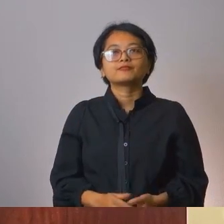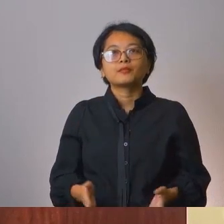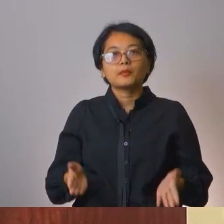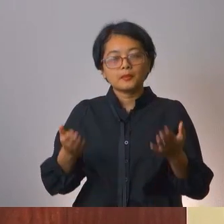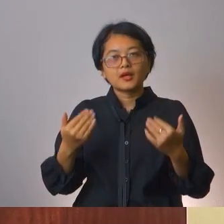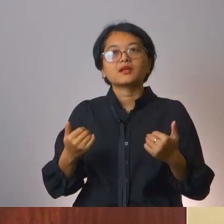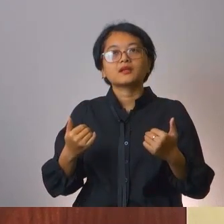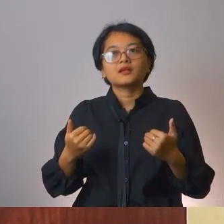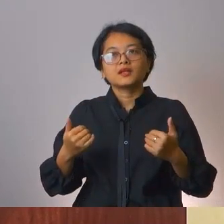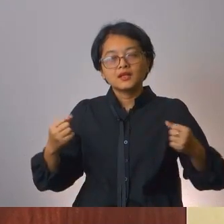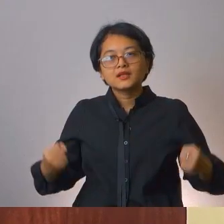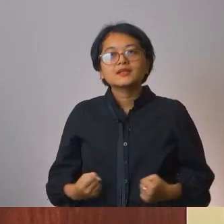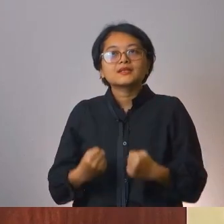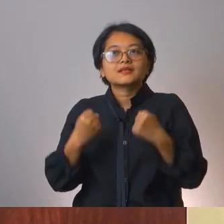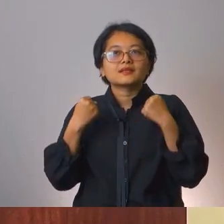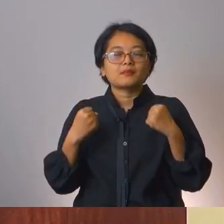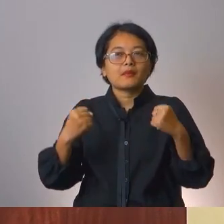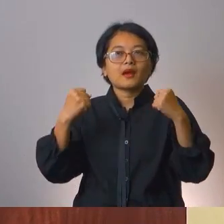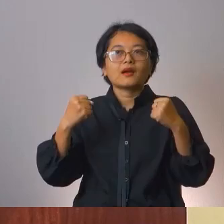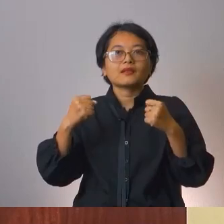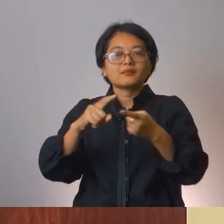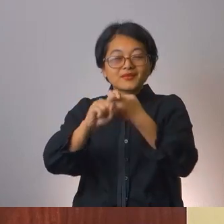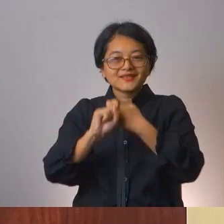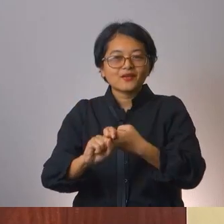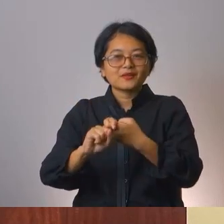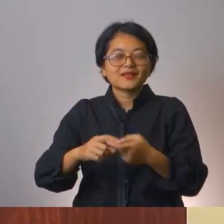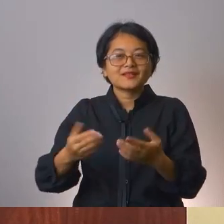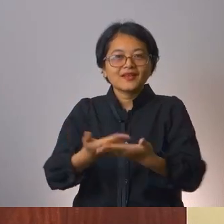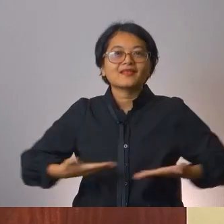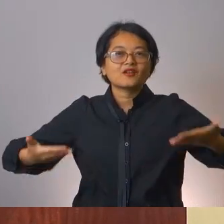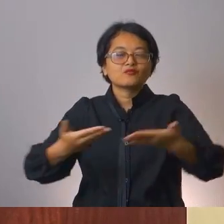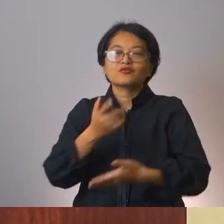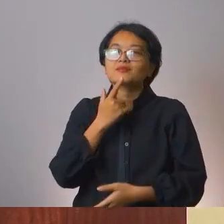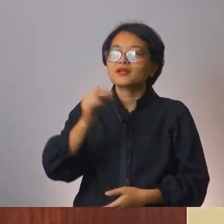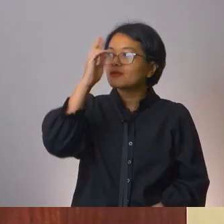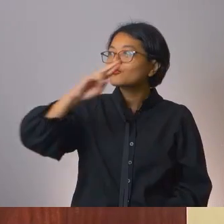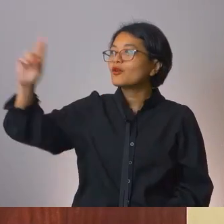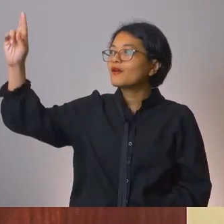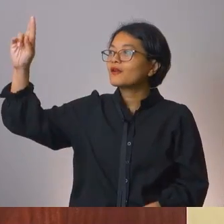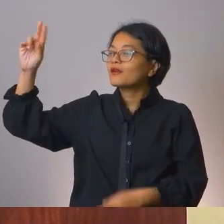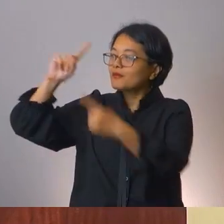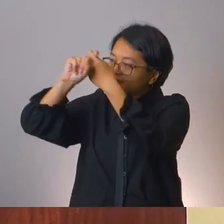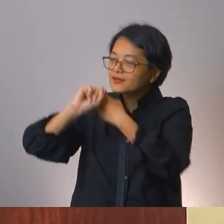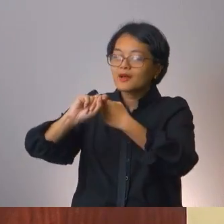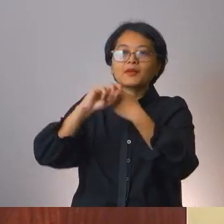Bangunlah semangat persahabatan di antaramu. Seperti Tuhan menyahabati kami.